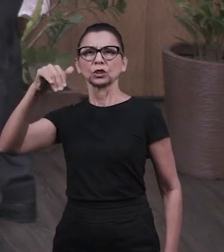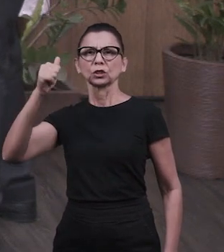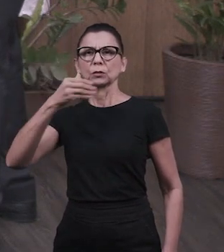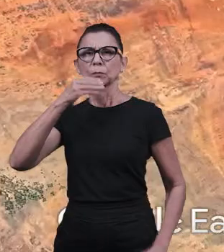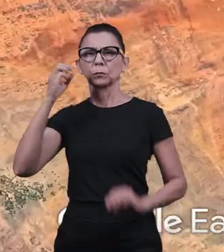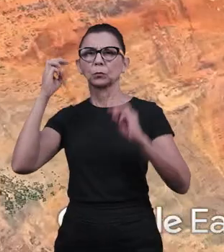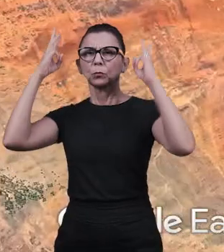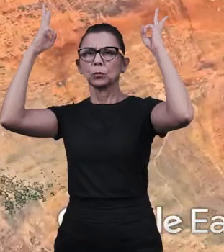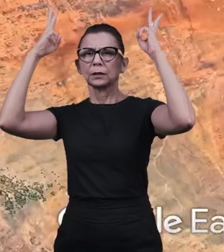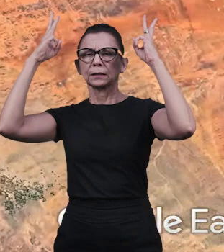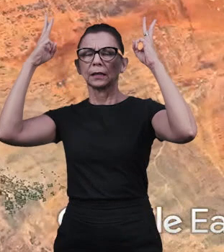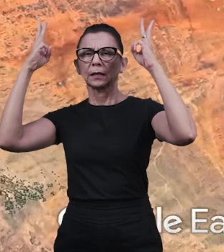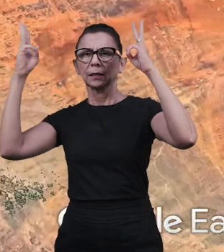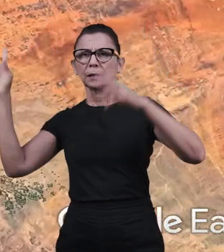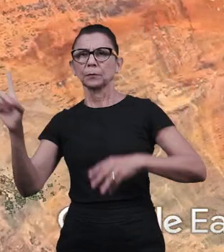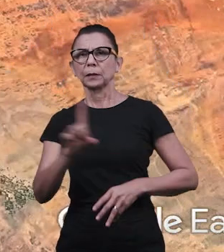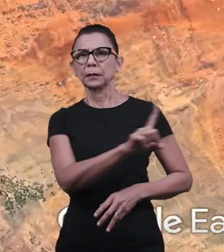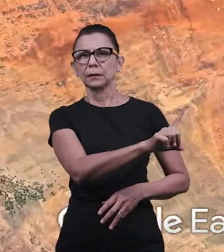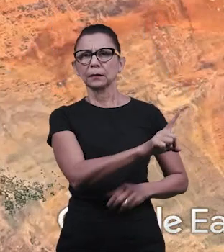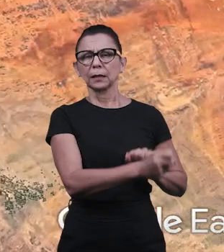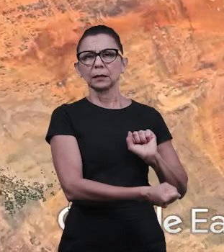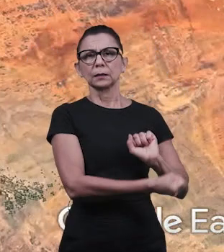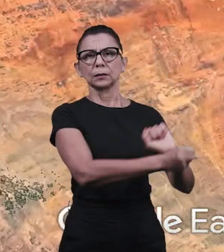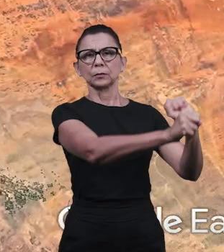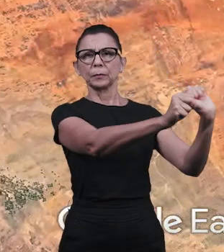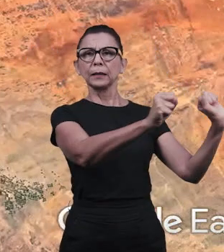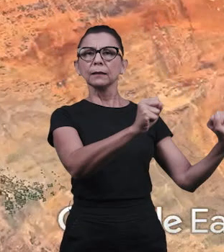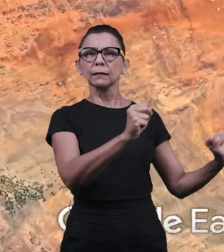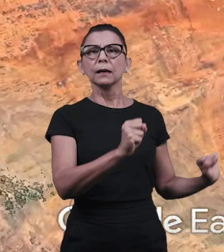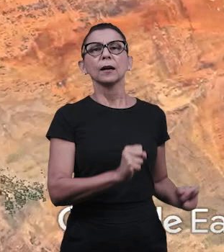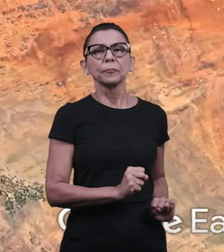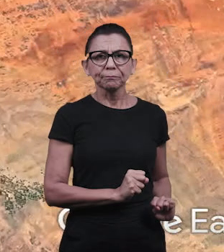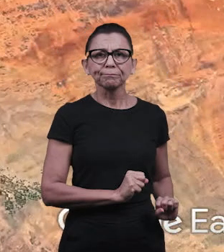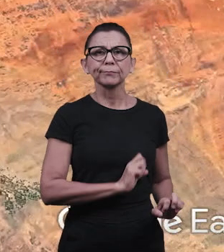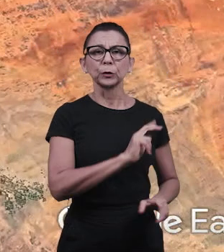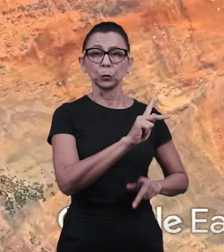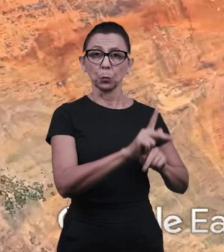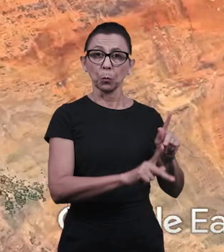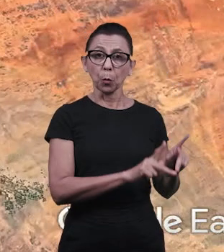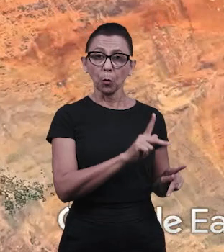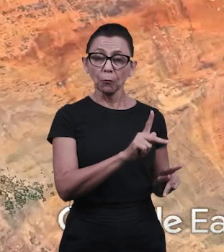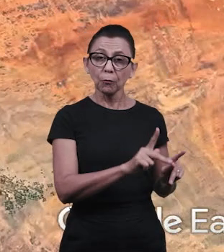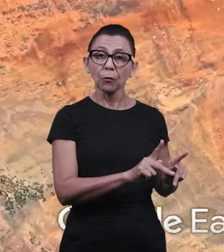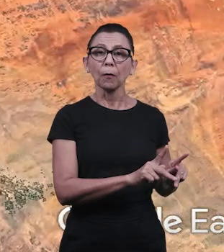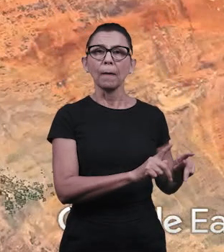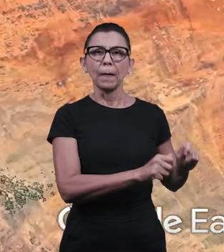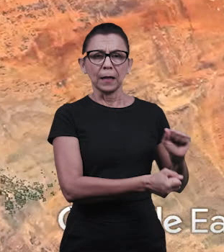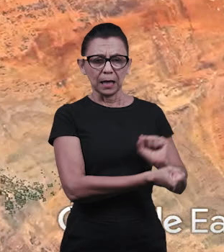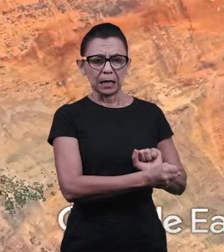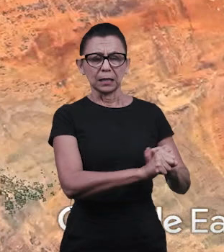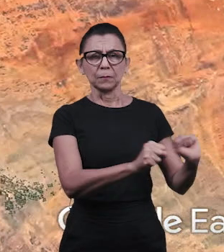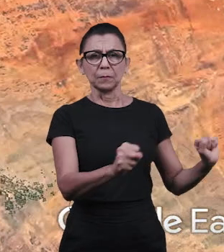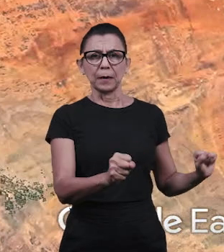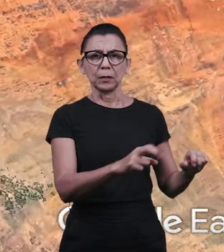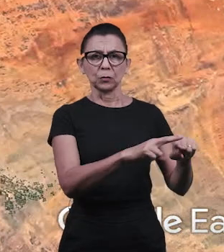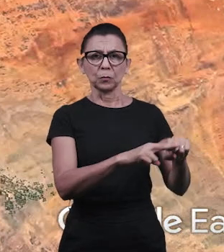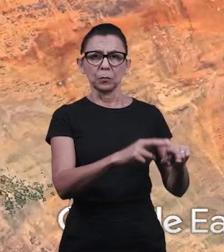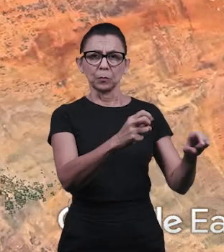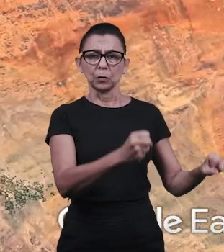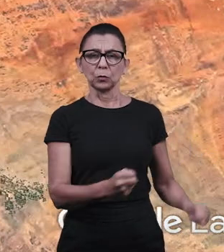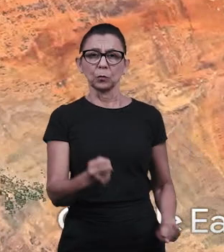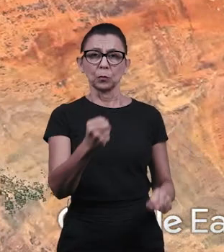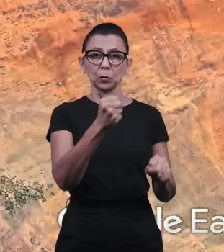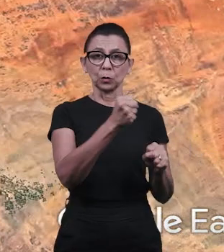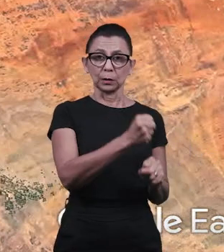освободителем народа. Они вышли из Египта посредством знамений, чудес. И